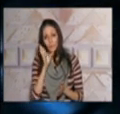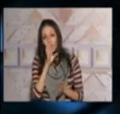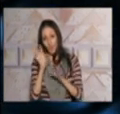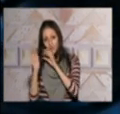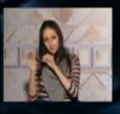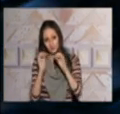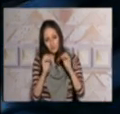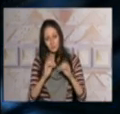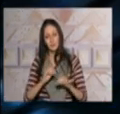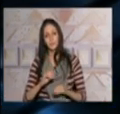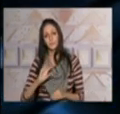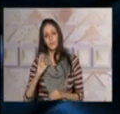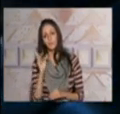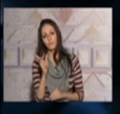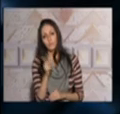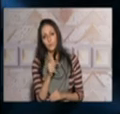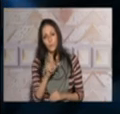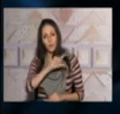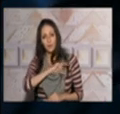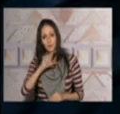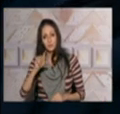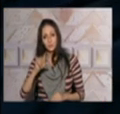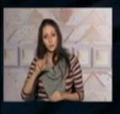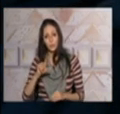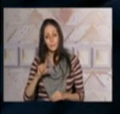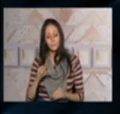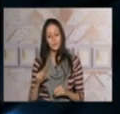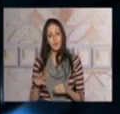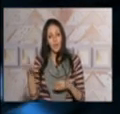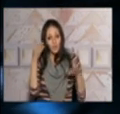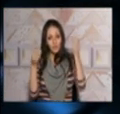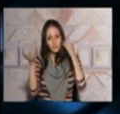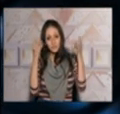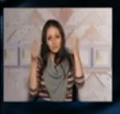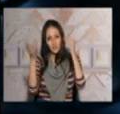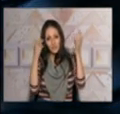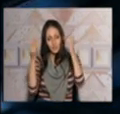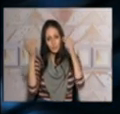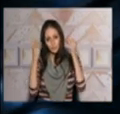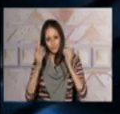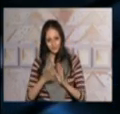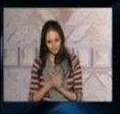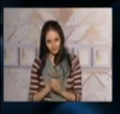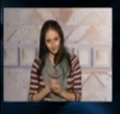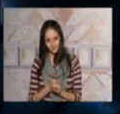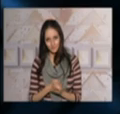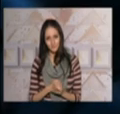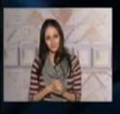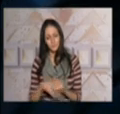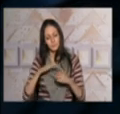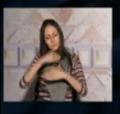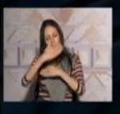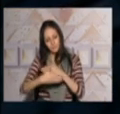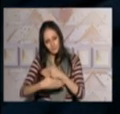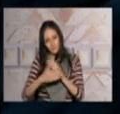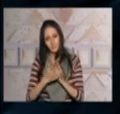ما درسه الطالب طوال الفصل الدراسي الاول، ونفس النظام هيتم مع نهايه الفصل الدراسي الثاني بعد